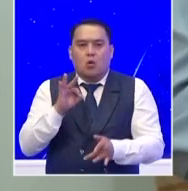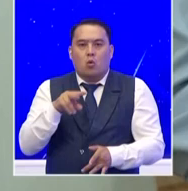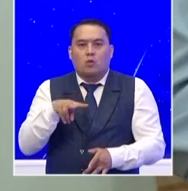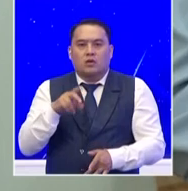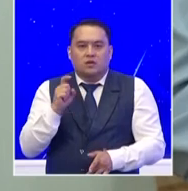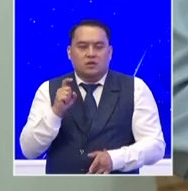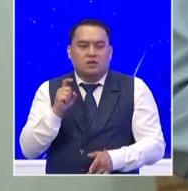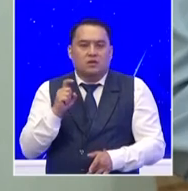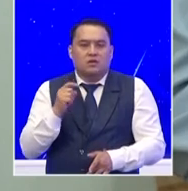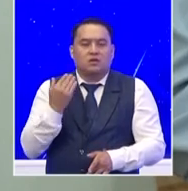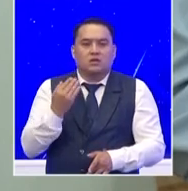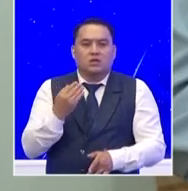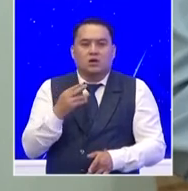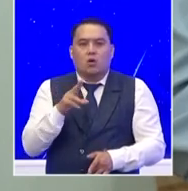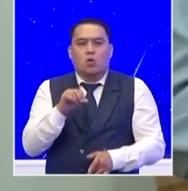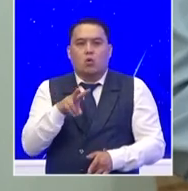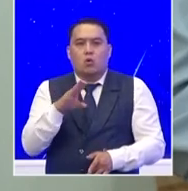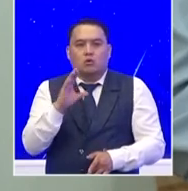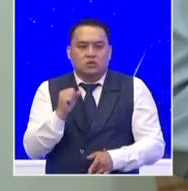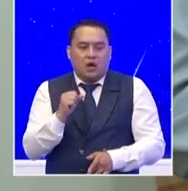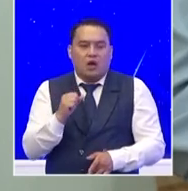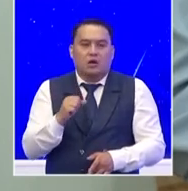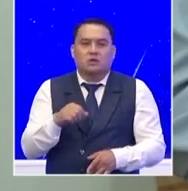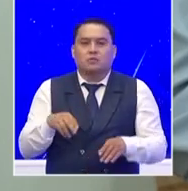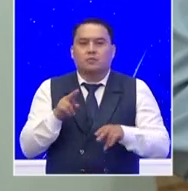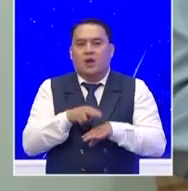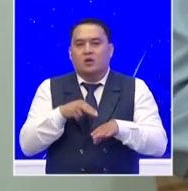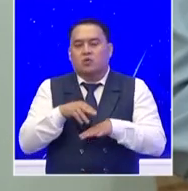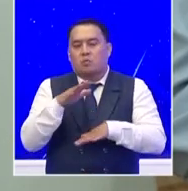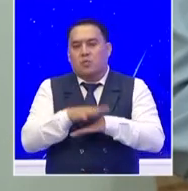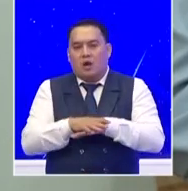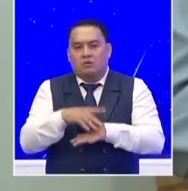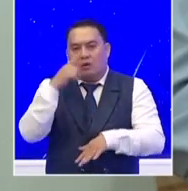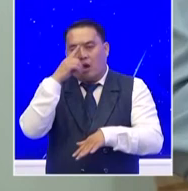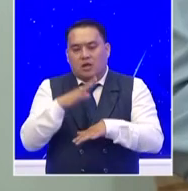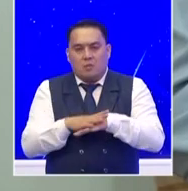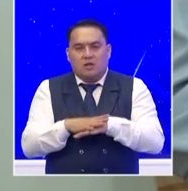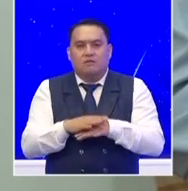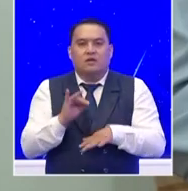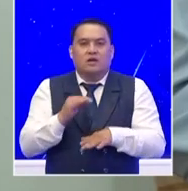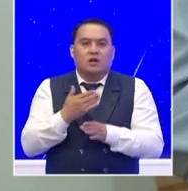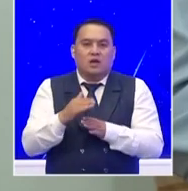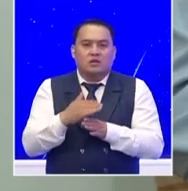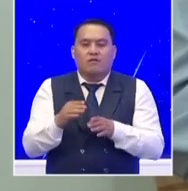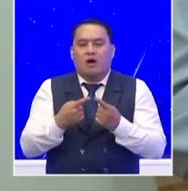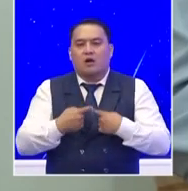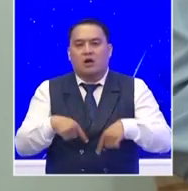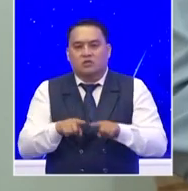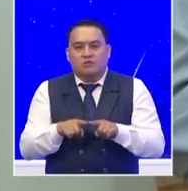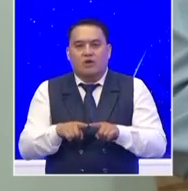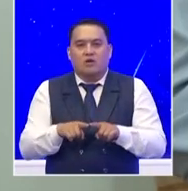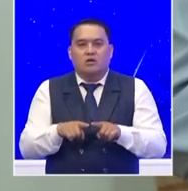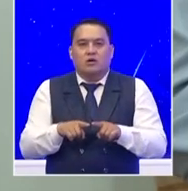OLX, Колеса КИЗ представляют сотрудниками банков, акиматов и кредитных организаций, а